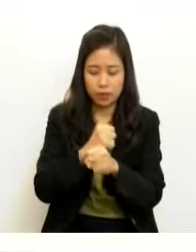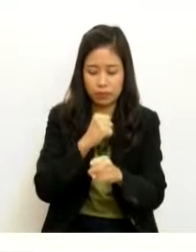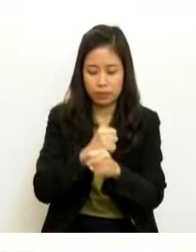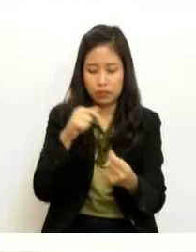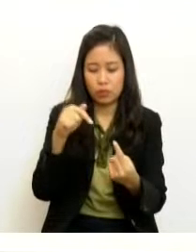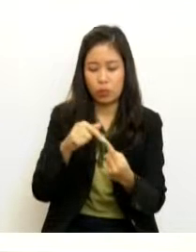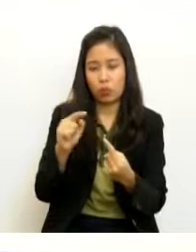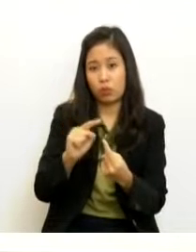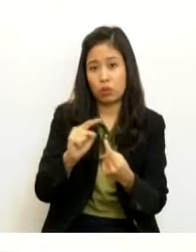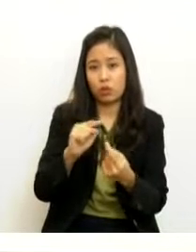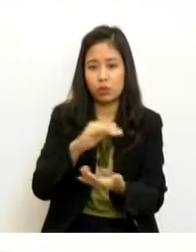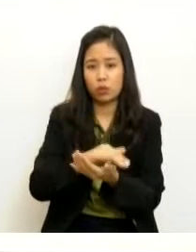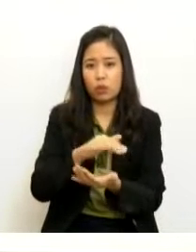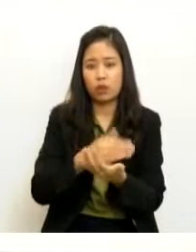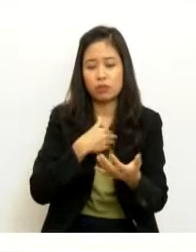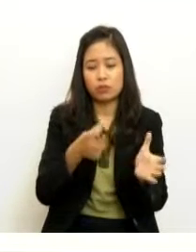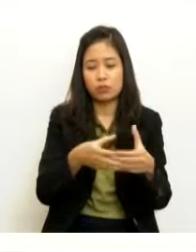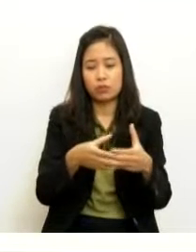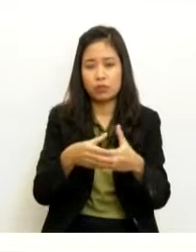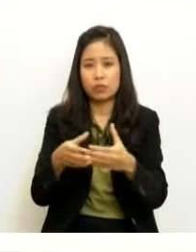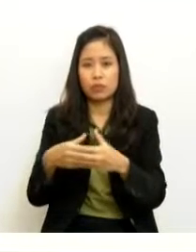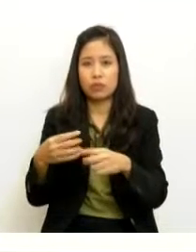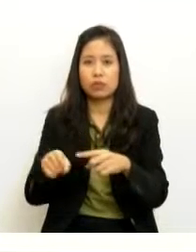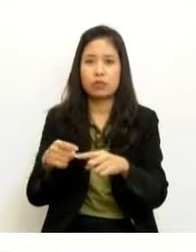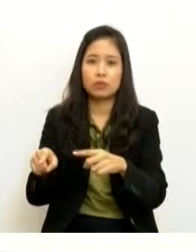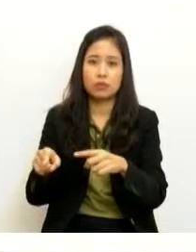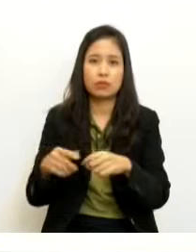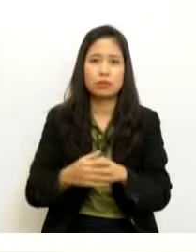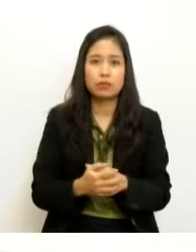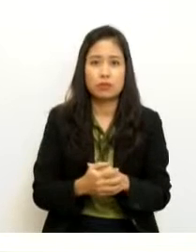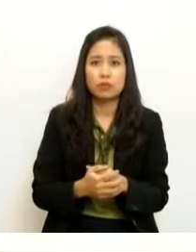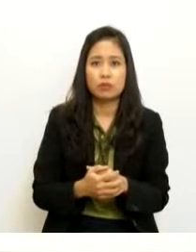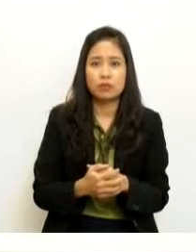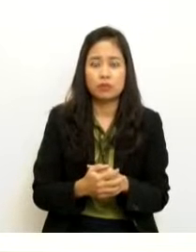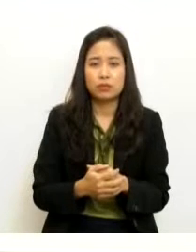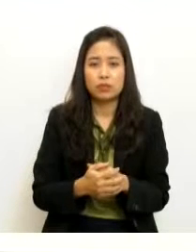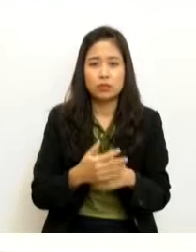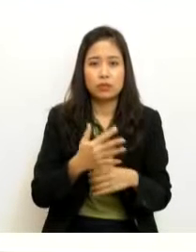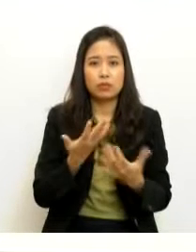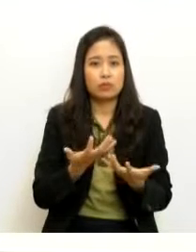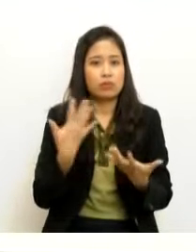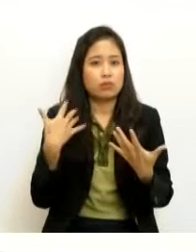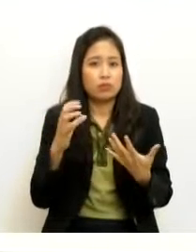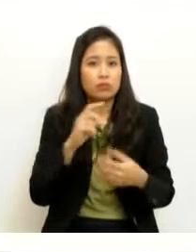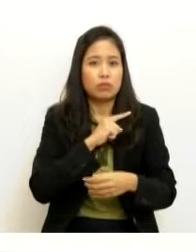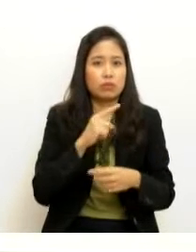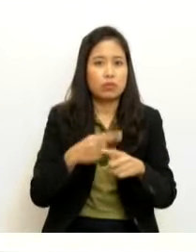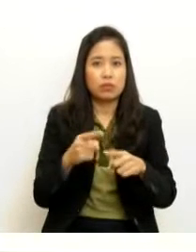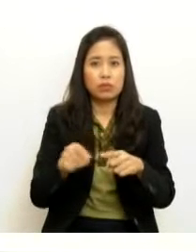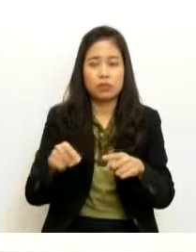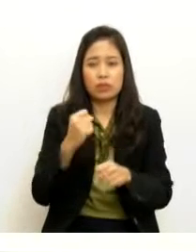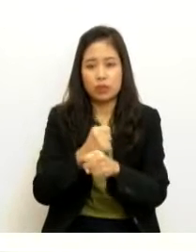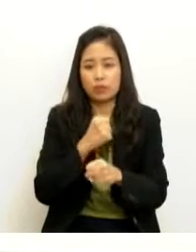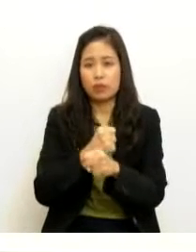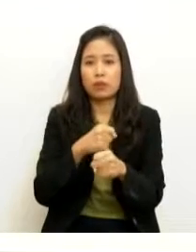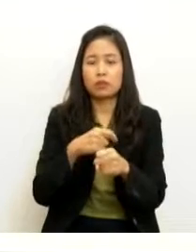าหลายกลุ่มไม่ว่าจะเป็นทั้งท้องถิ่นเอกชนของรัฐนะครับดังนั้นเนี่ยเพื่อให้แบ่ง